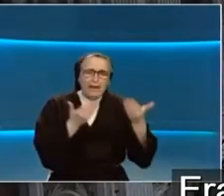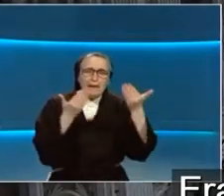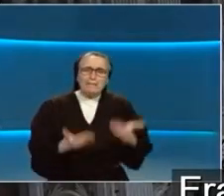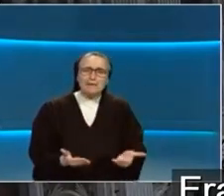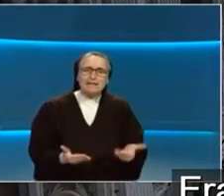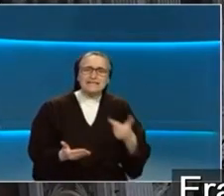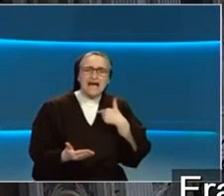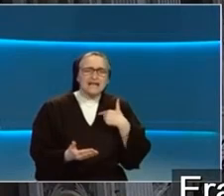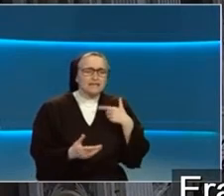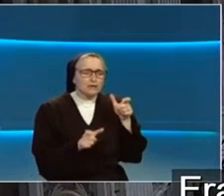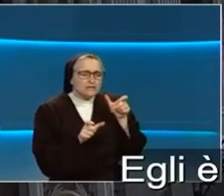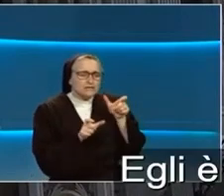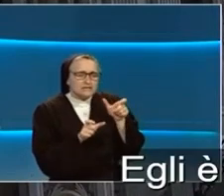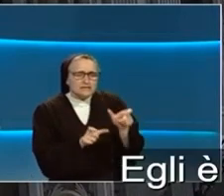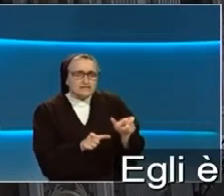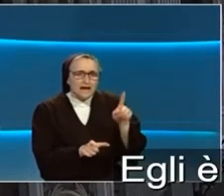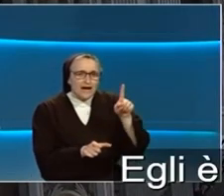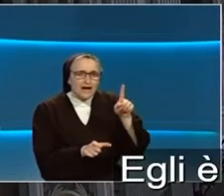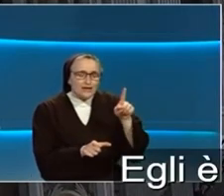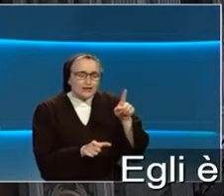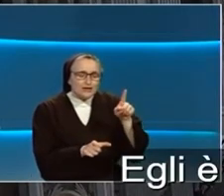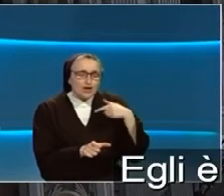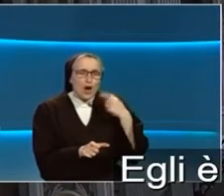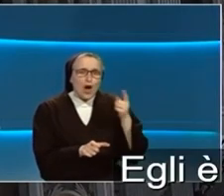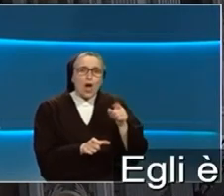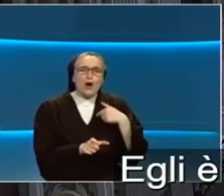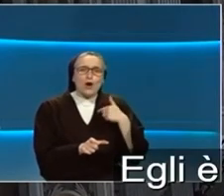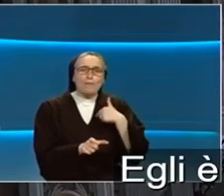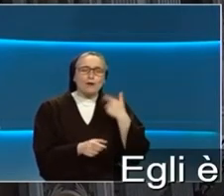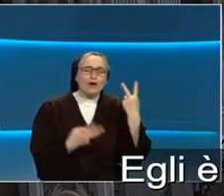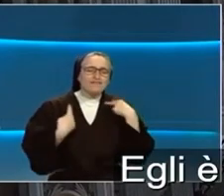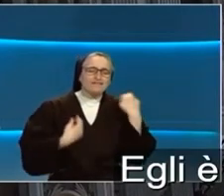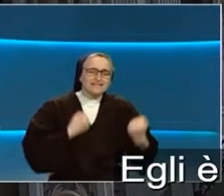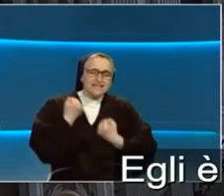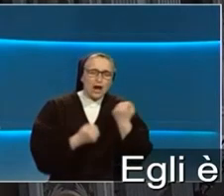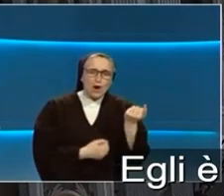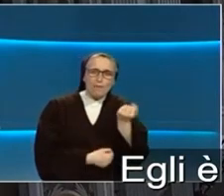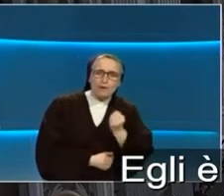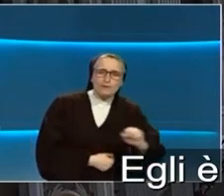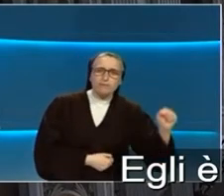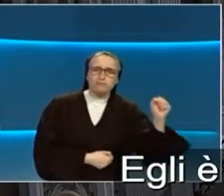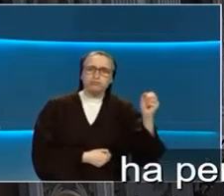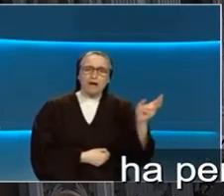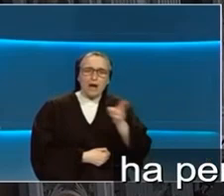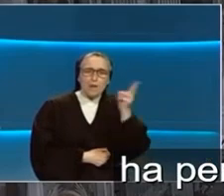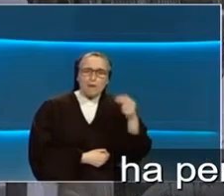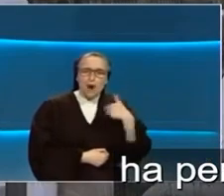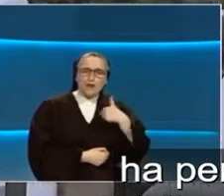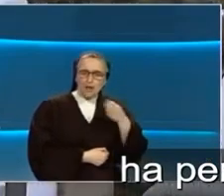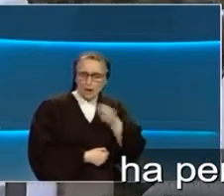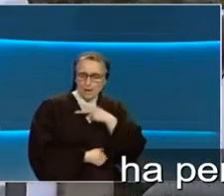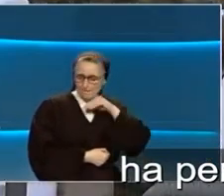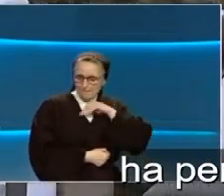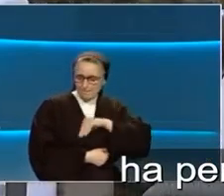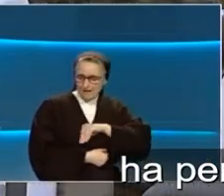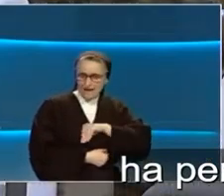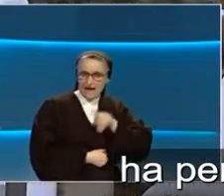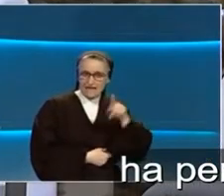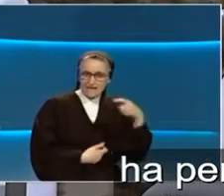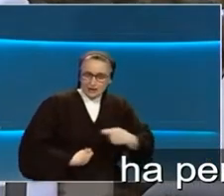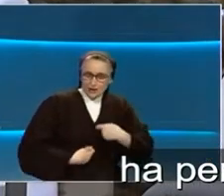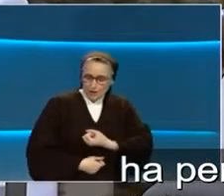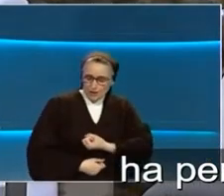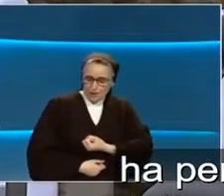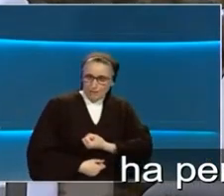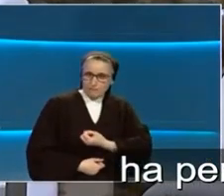무거운 짐을 짊어지셨고 우리의 죽음의 가장 깊은 칙칙한 곳에서 우리를